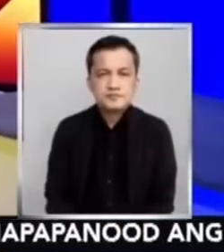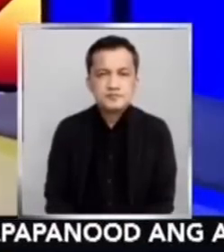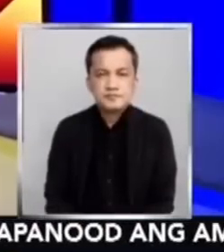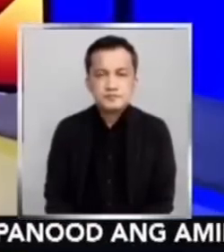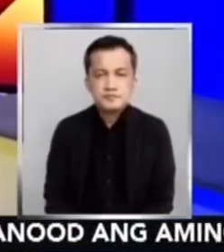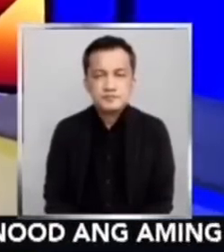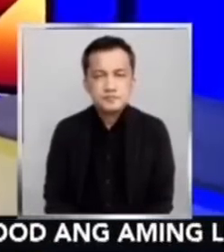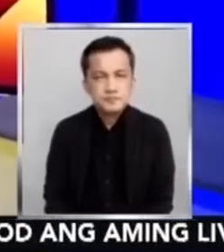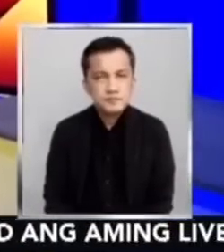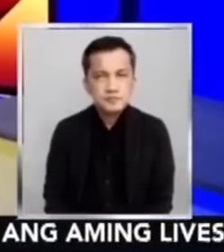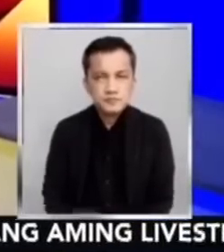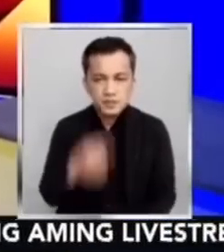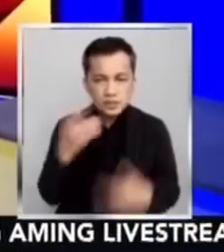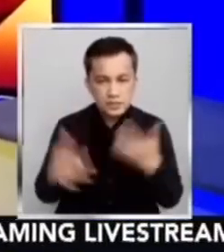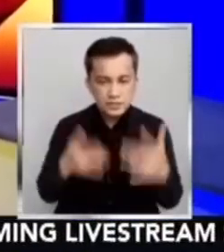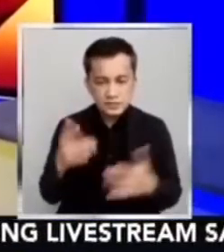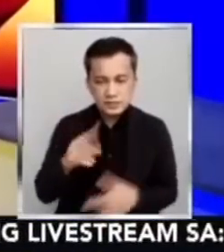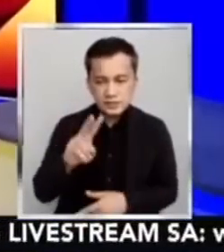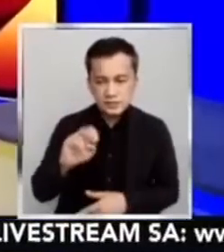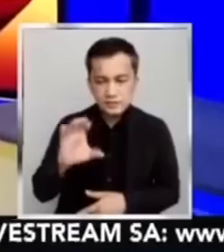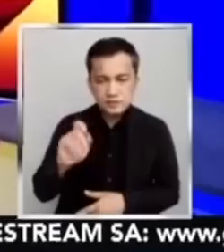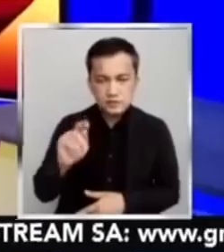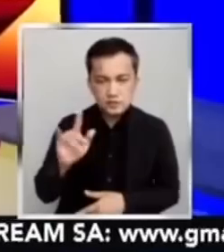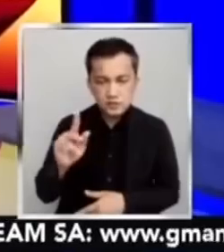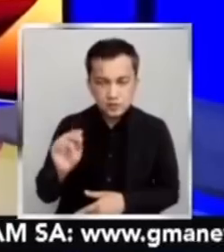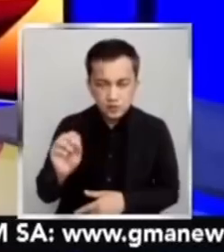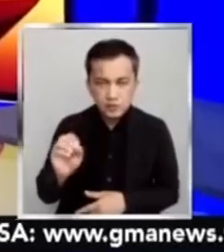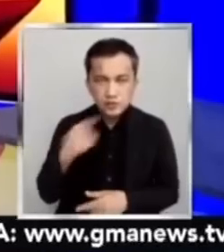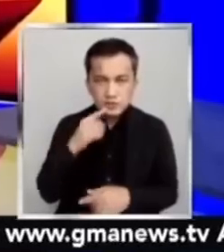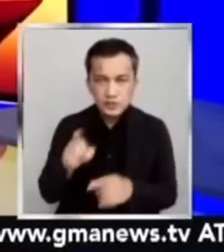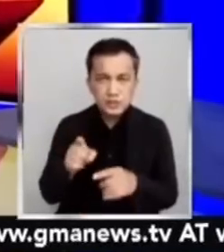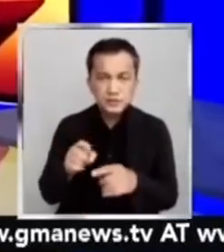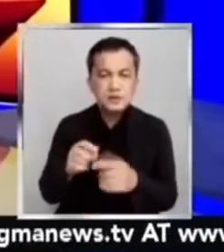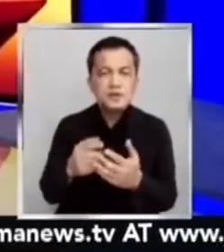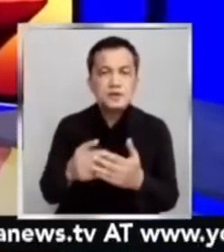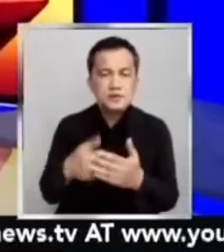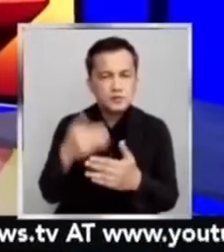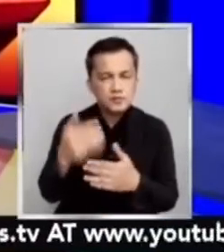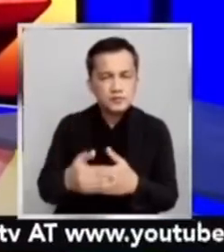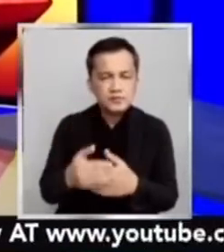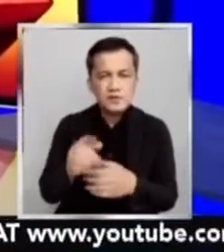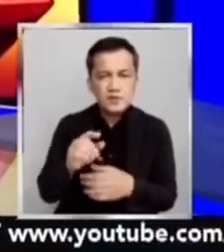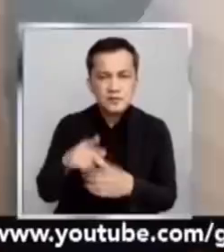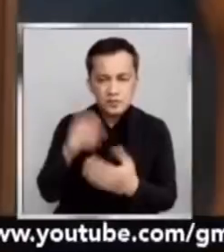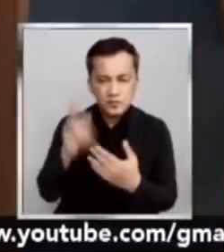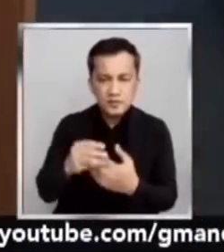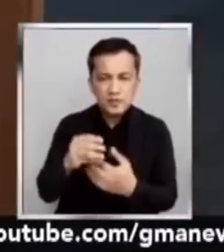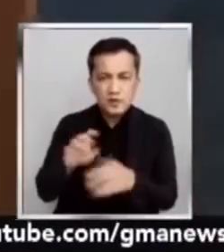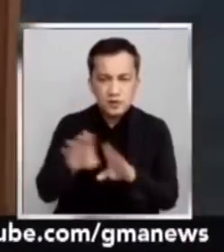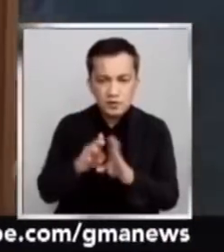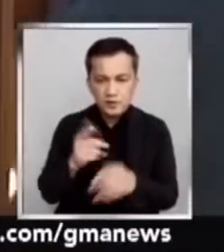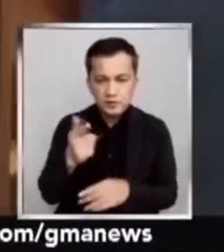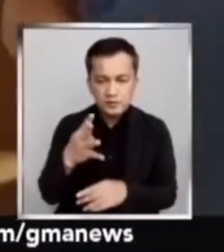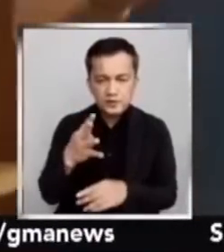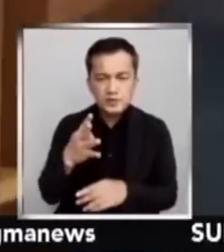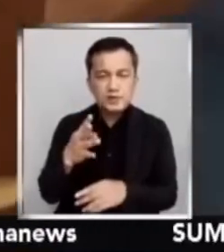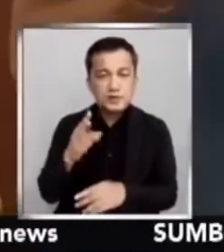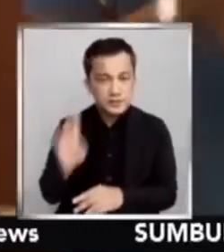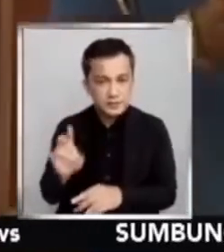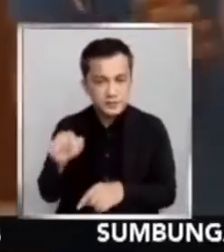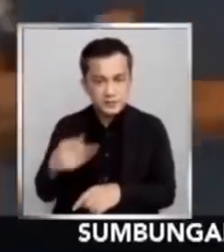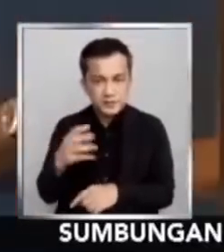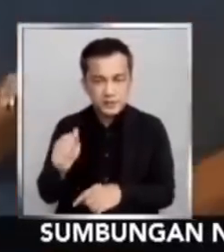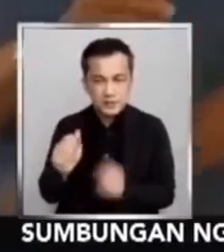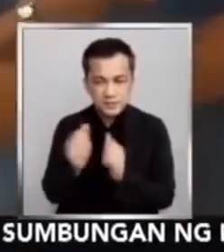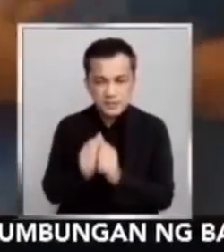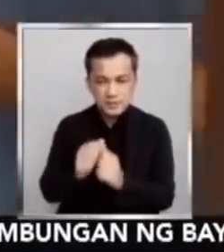Excited na si Vic Soto sa kanyang upcoming sitcom na Open 24/7 dito sa GMA. Kasama niya rito sina Maha Salvador at